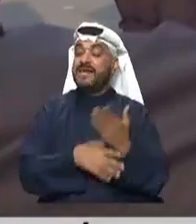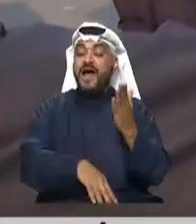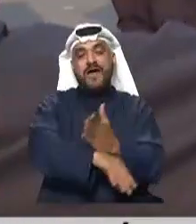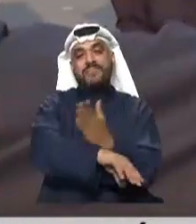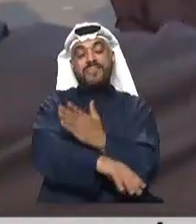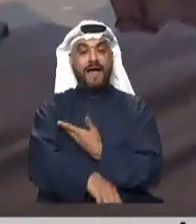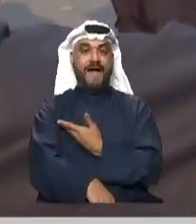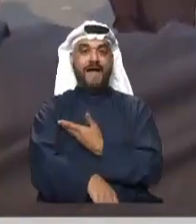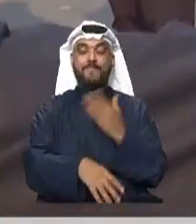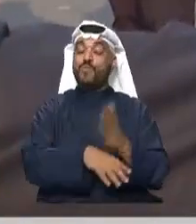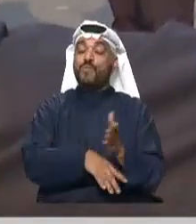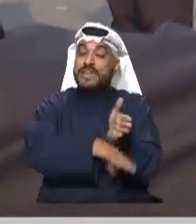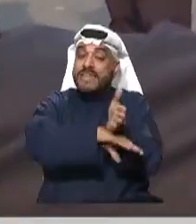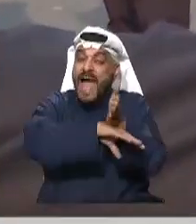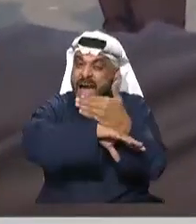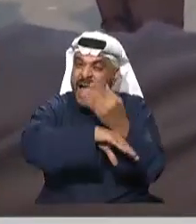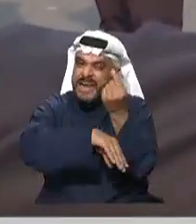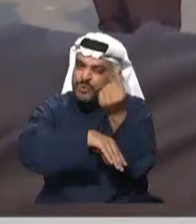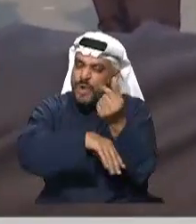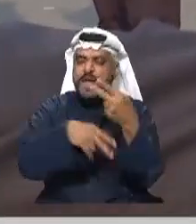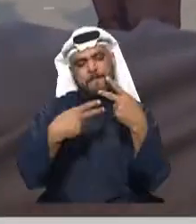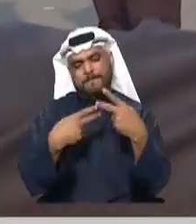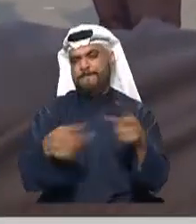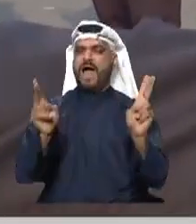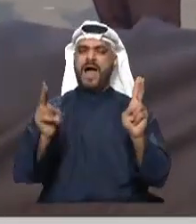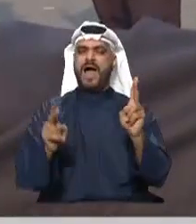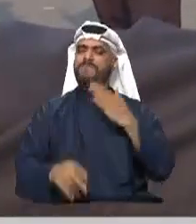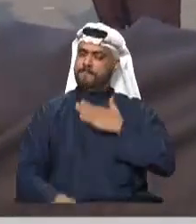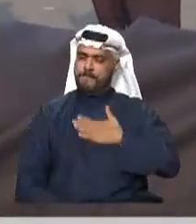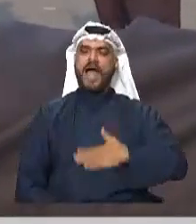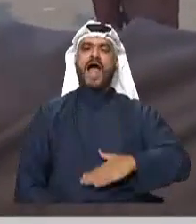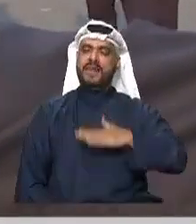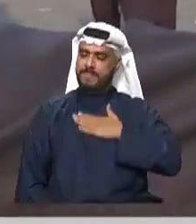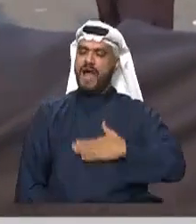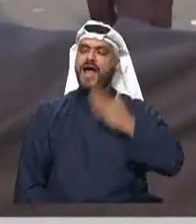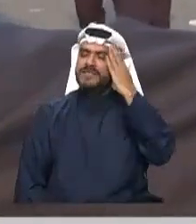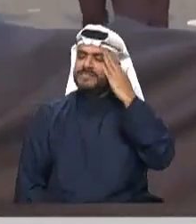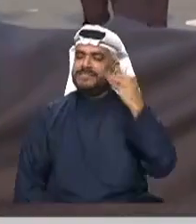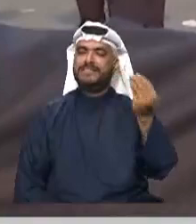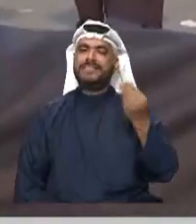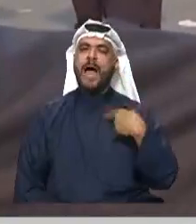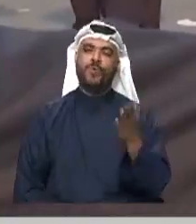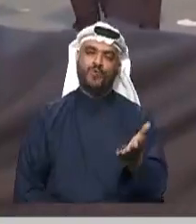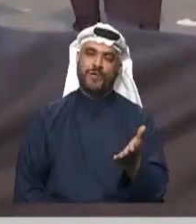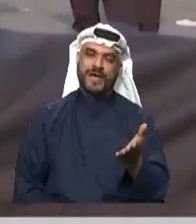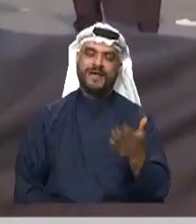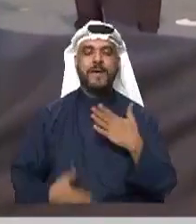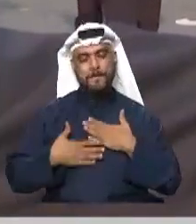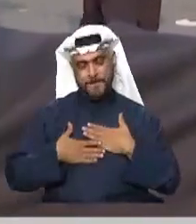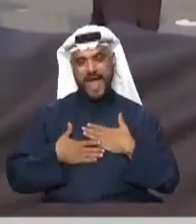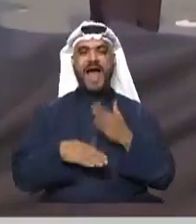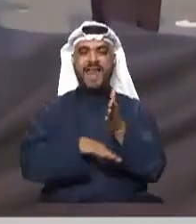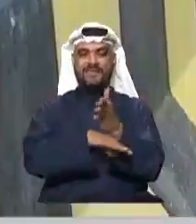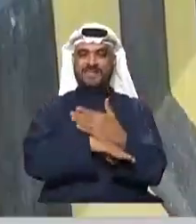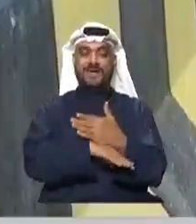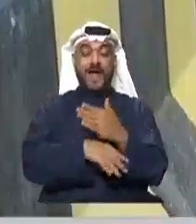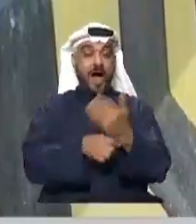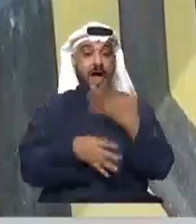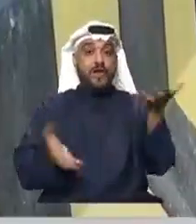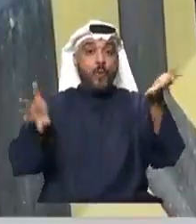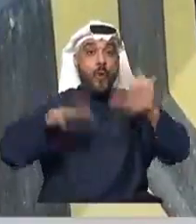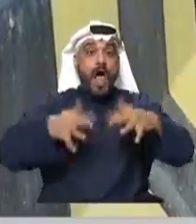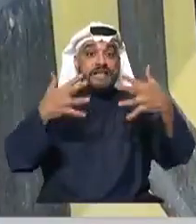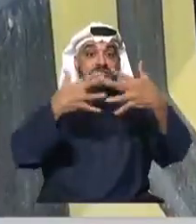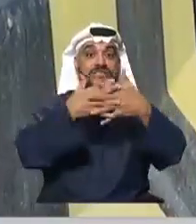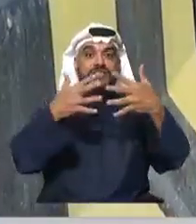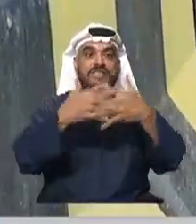الاراده المنفذ بكامل طاقه الاستيعابيه من بالنسبه لوزاره الداخليه وايضا الاداره العامه للجمارك لكن مثل